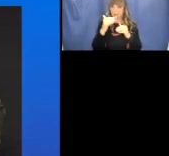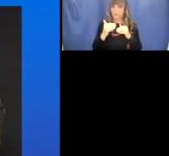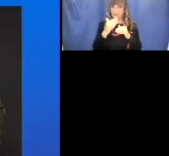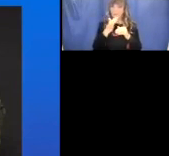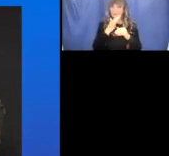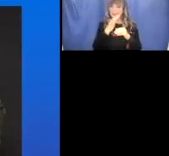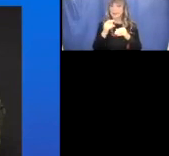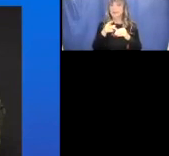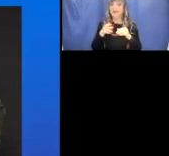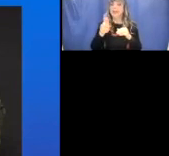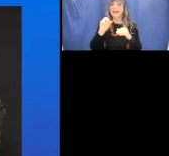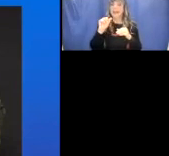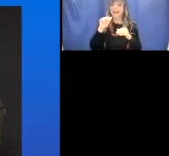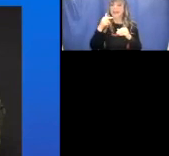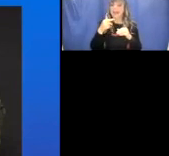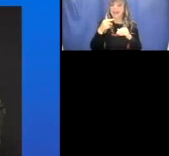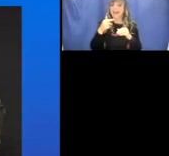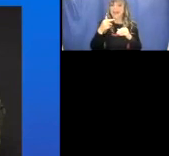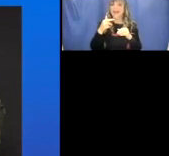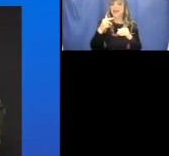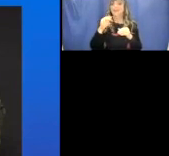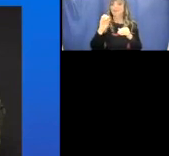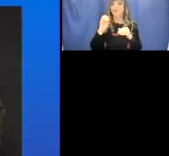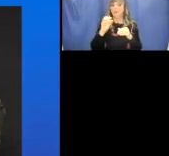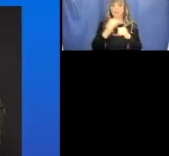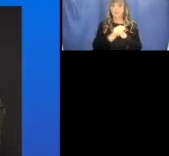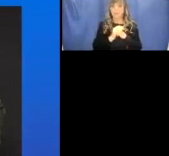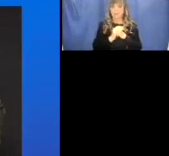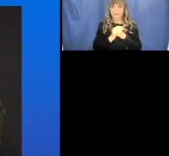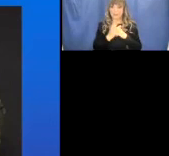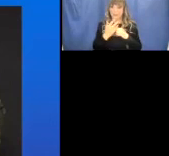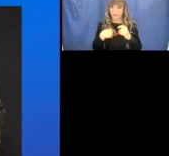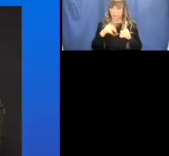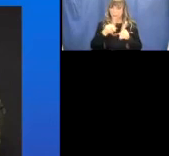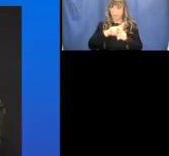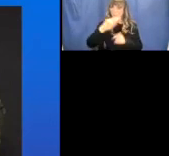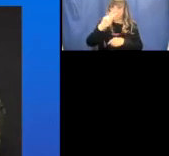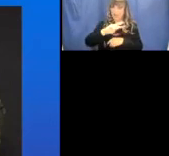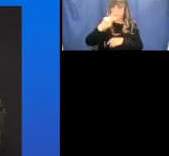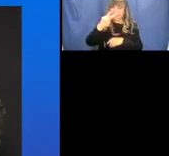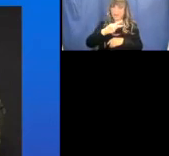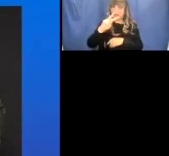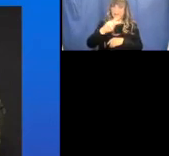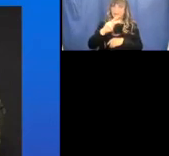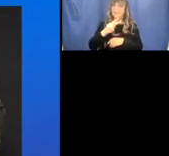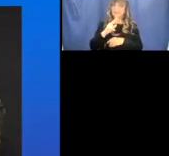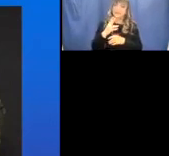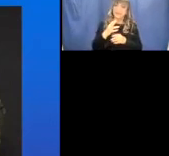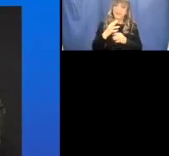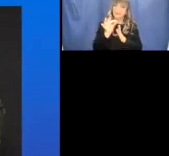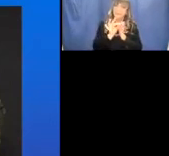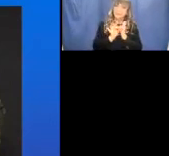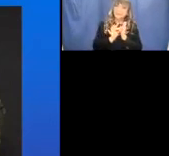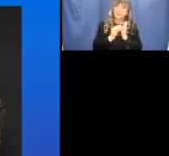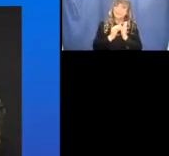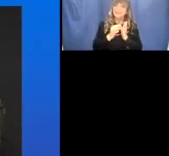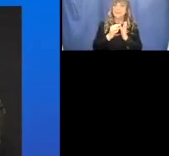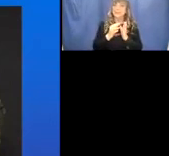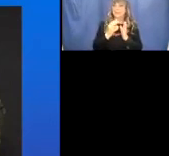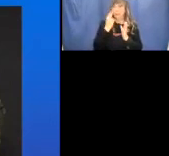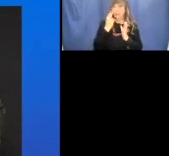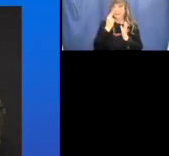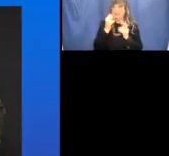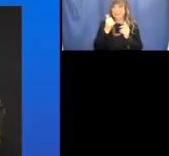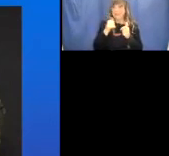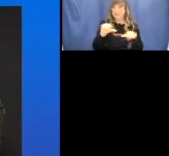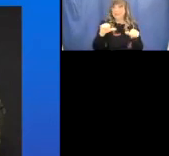alla stessa specie con caratteristiche leggermente diverse dal punto di vista chimico ma per l'appunto la forma la